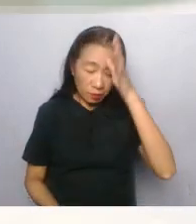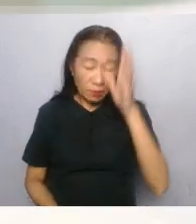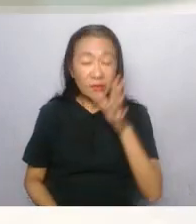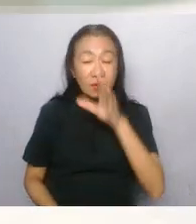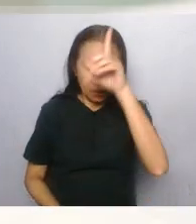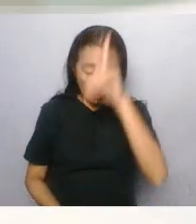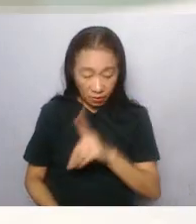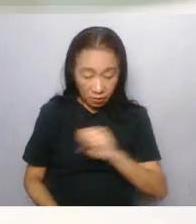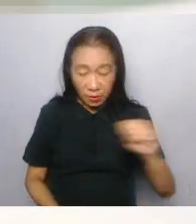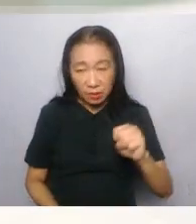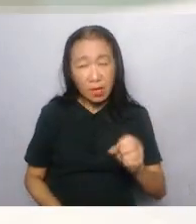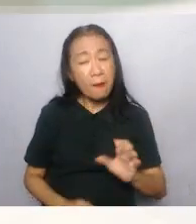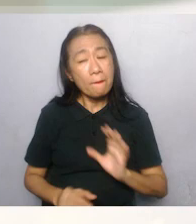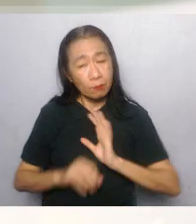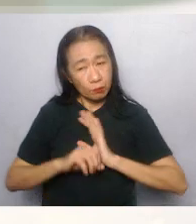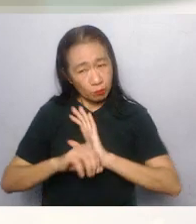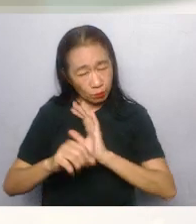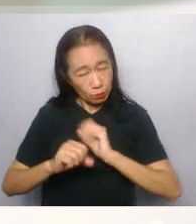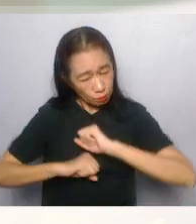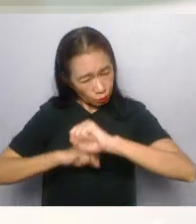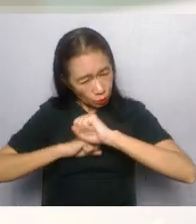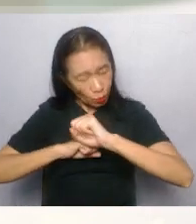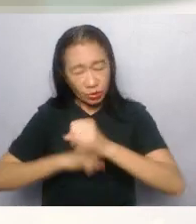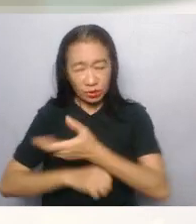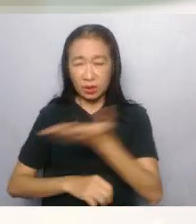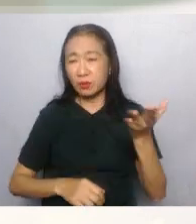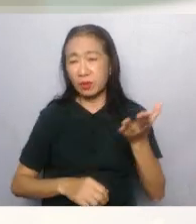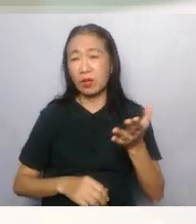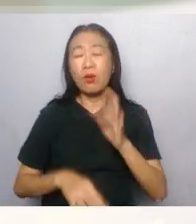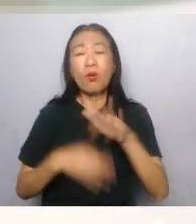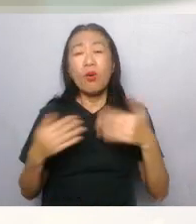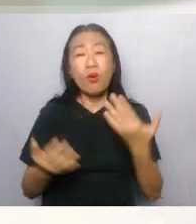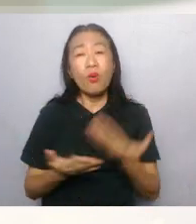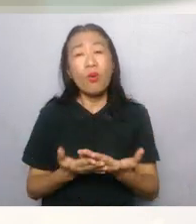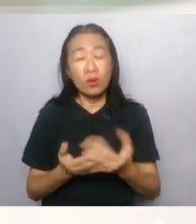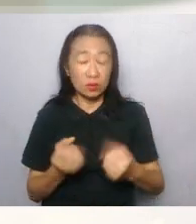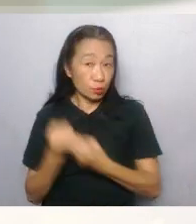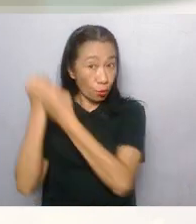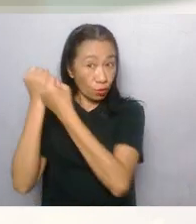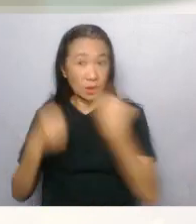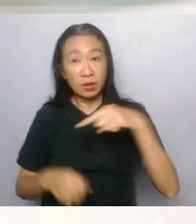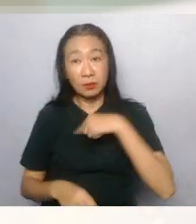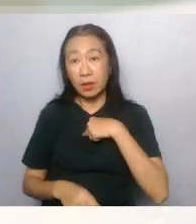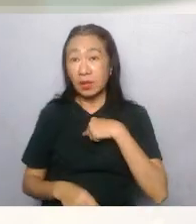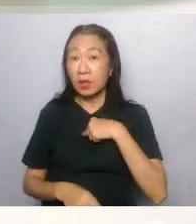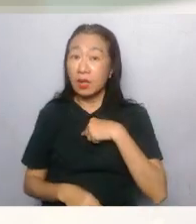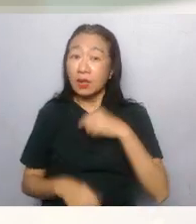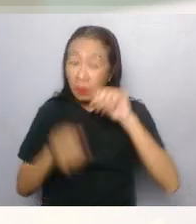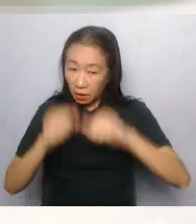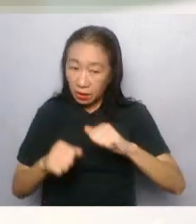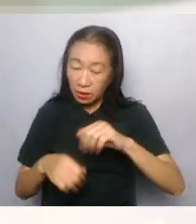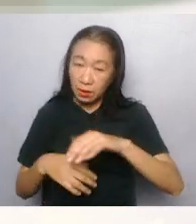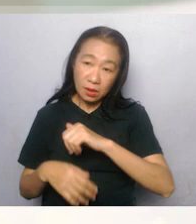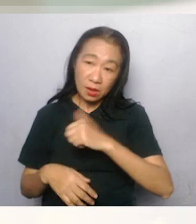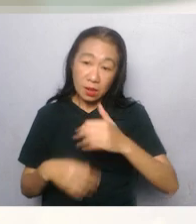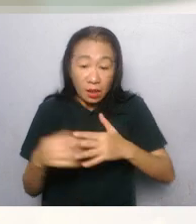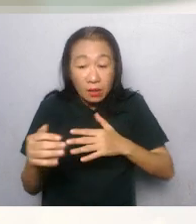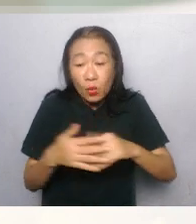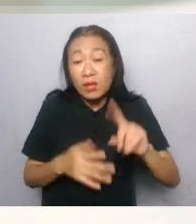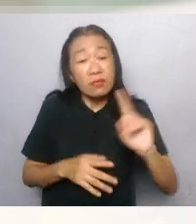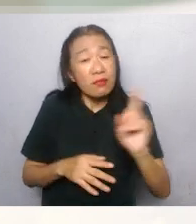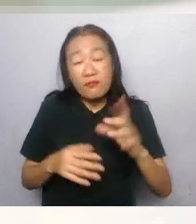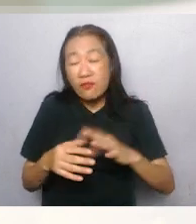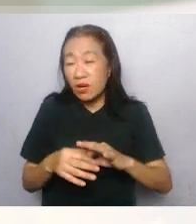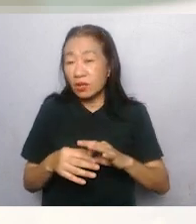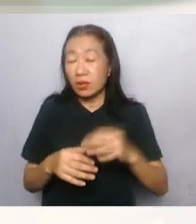mga magulang dapat i-up natin sila. Lahat naman ng kaya ng ordinaryong bata, kaya naman nila eh.